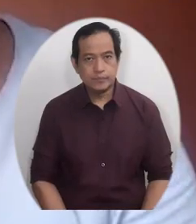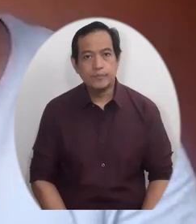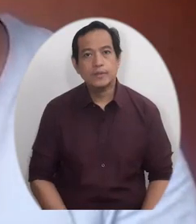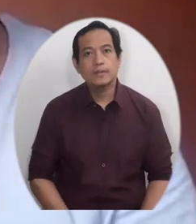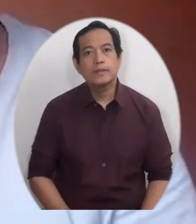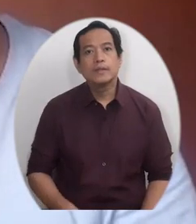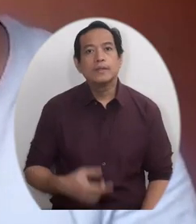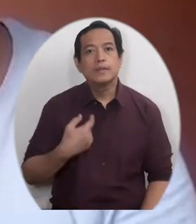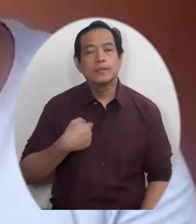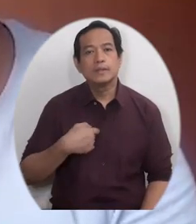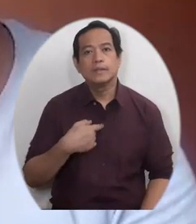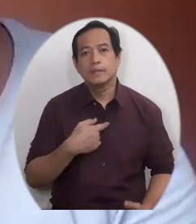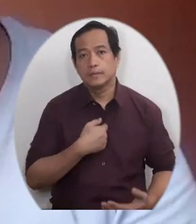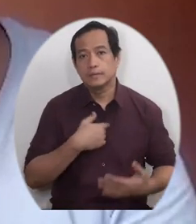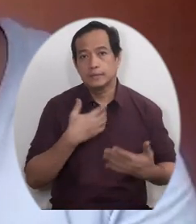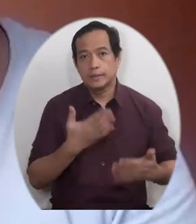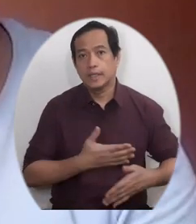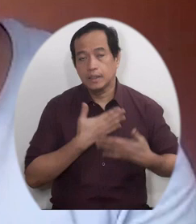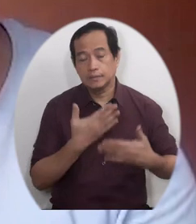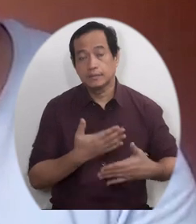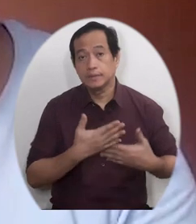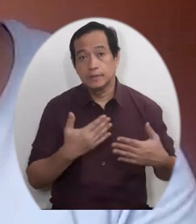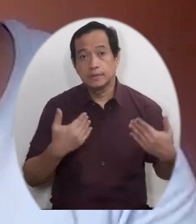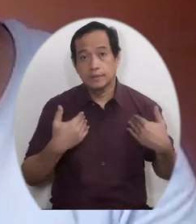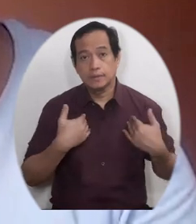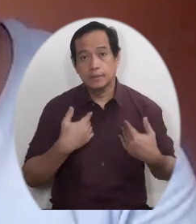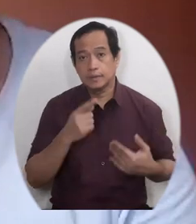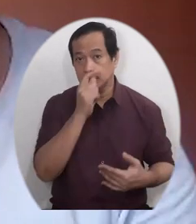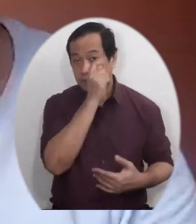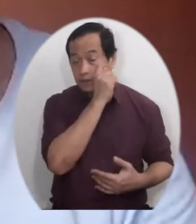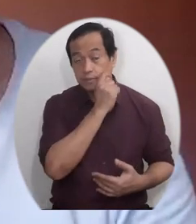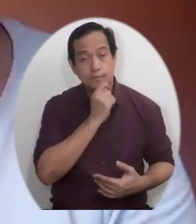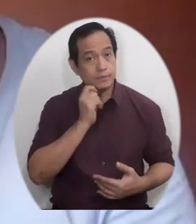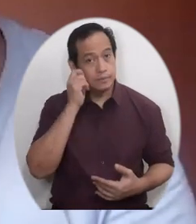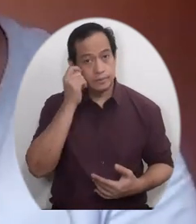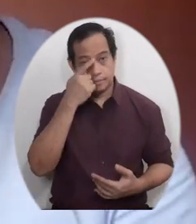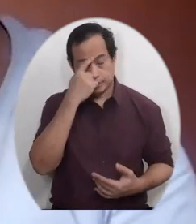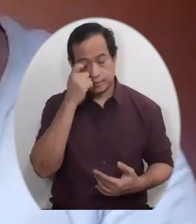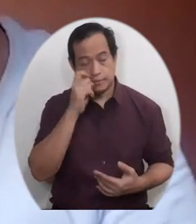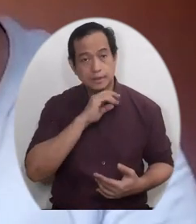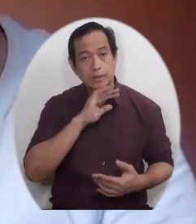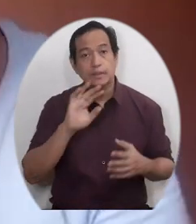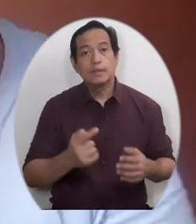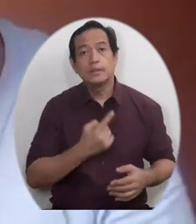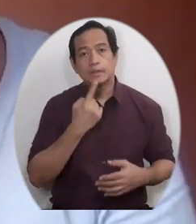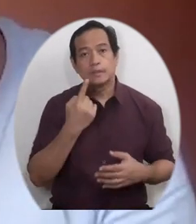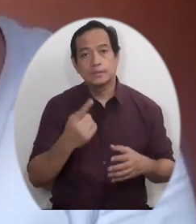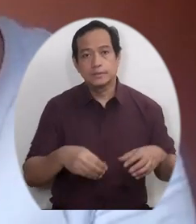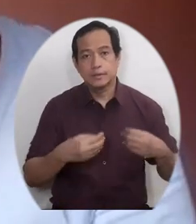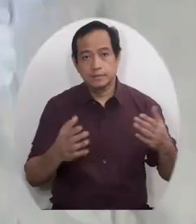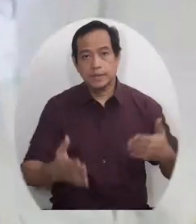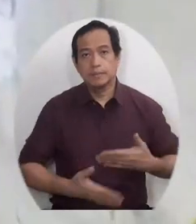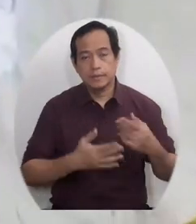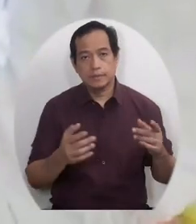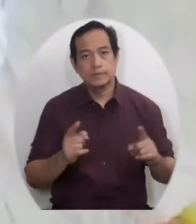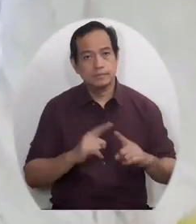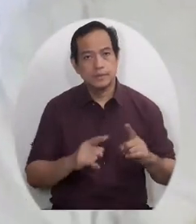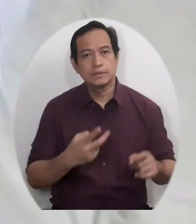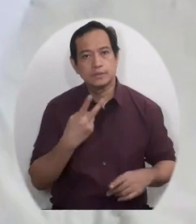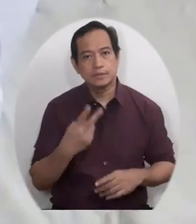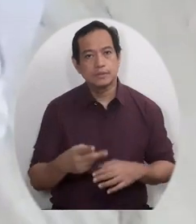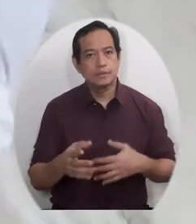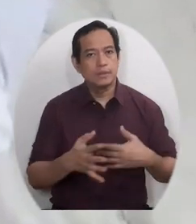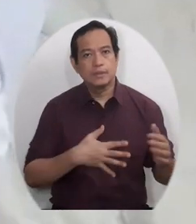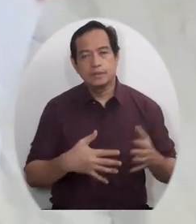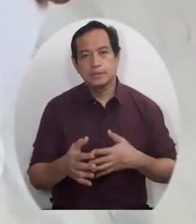masaya po talaga magkaroon ng kambal kasi hindi lang kasi isa yung nagbibigay kasiyahan, dalawa pa. Kahit na